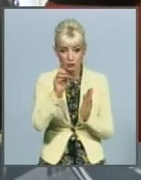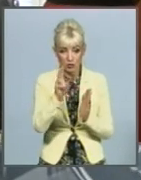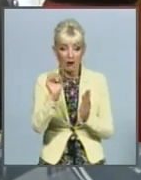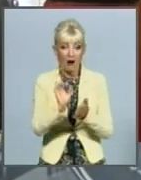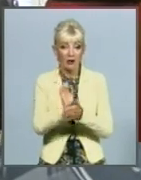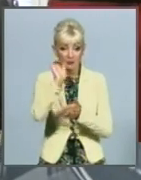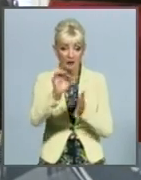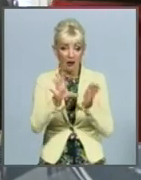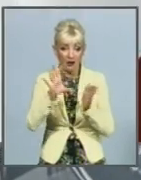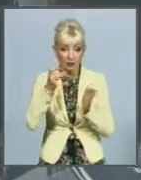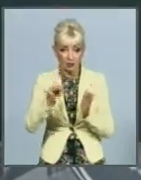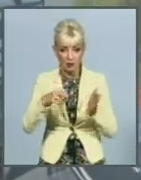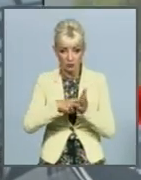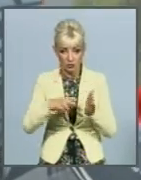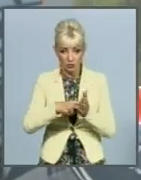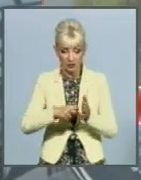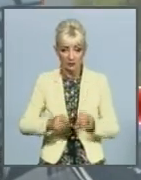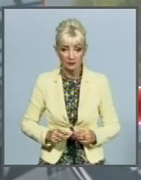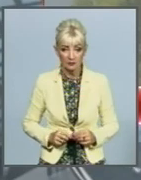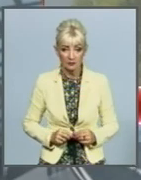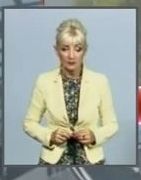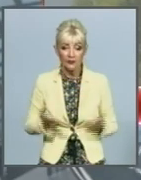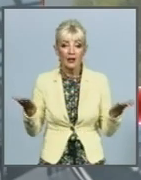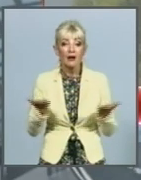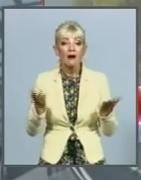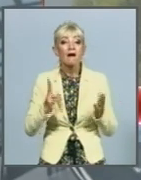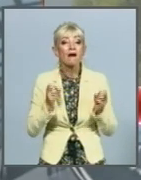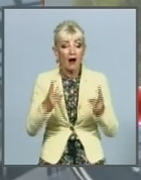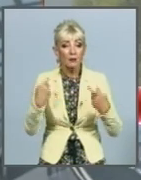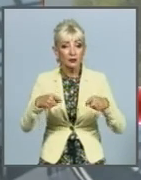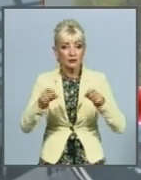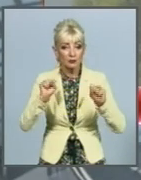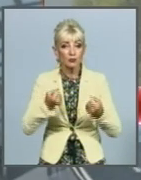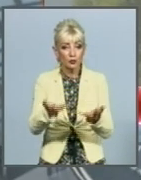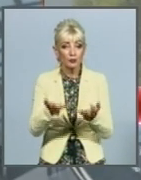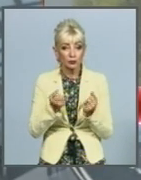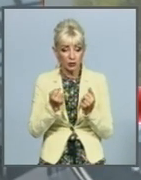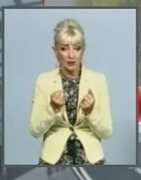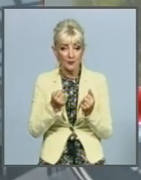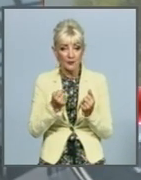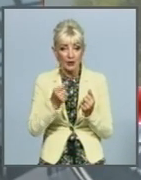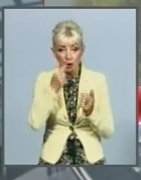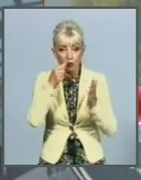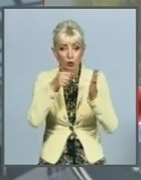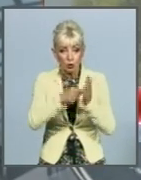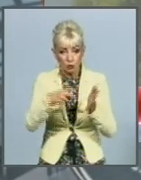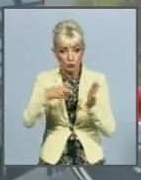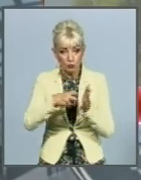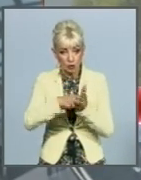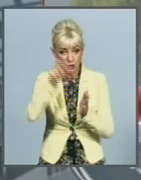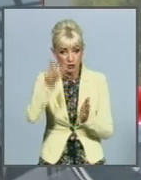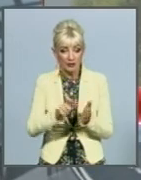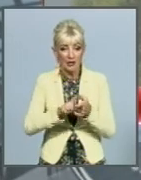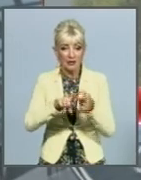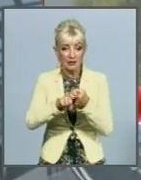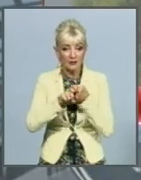їх електронною поштою. Яким чином продавець зможе отримувати доступ до пошти клієнта, залежатиме від